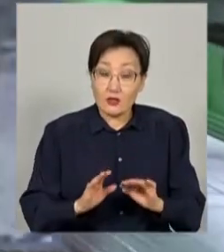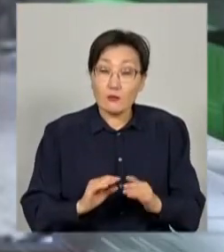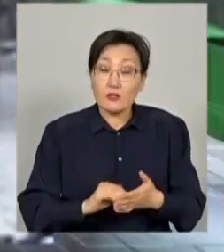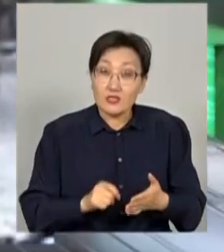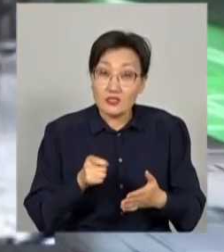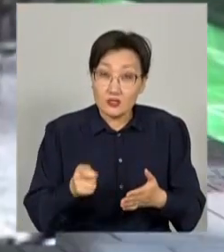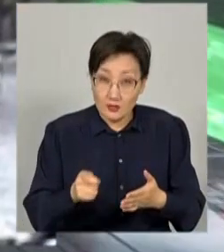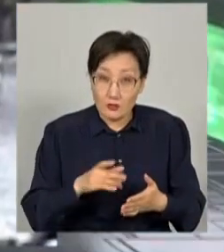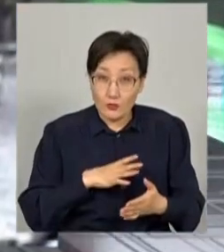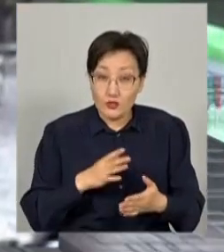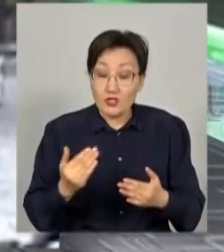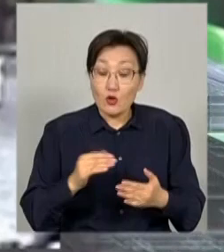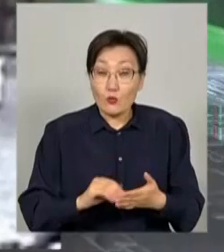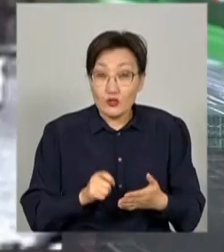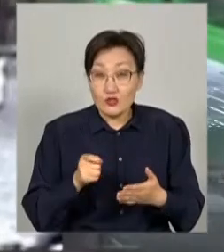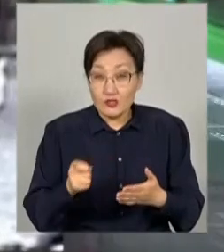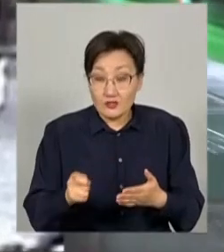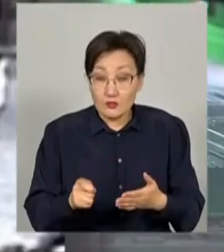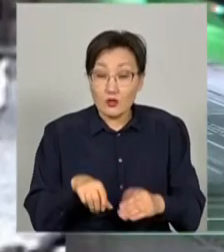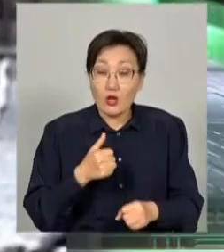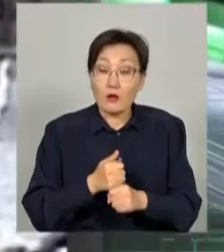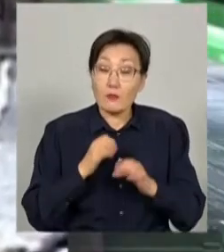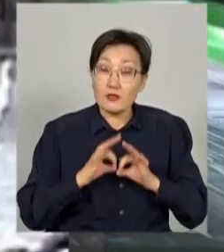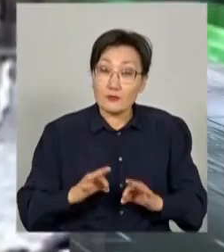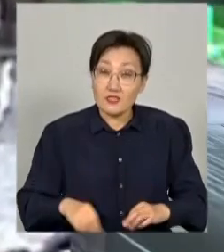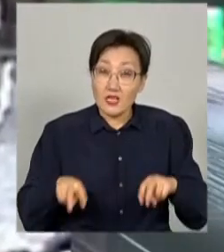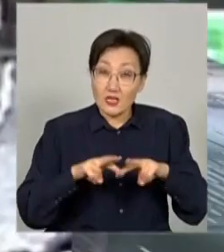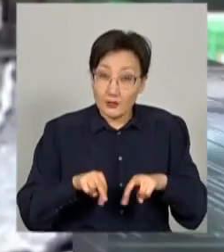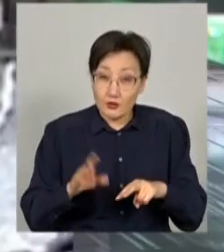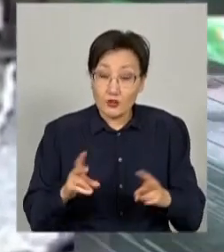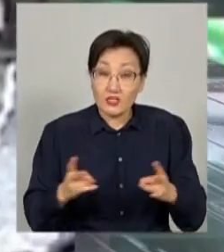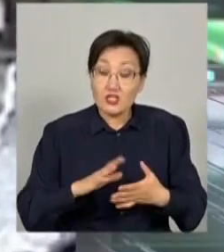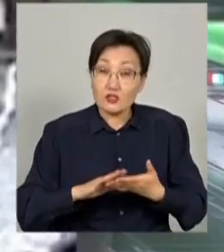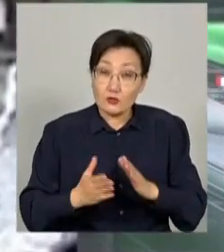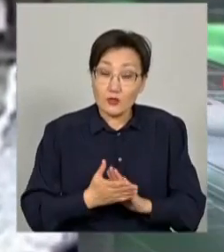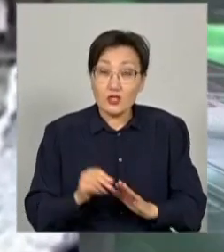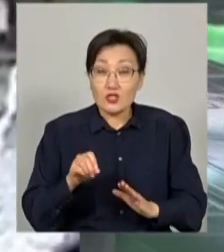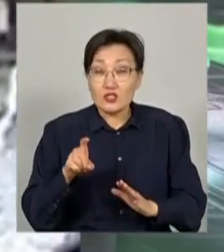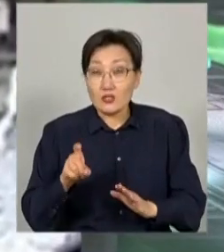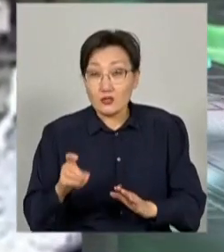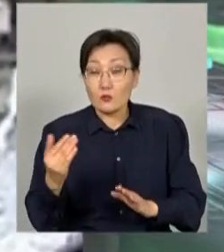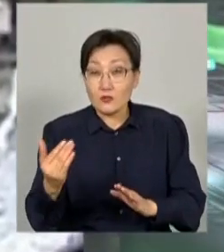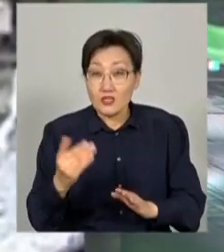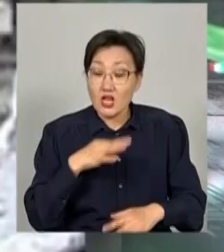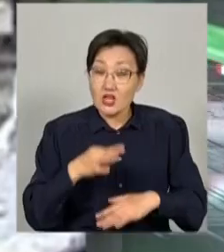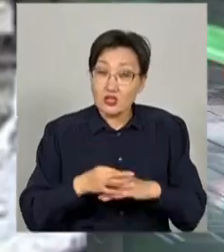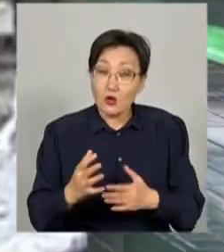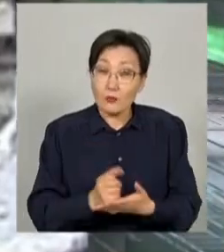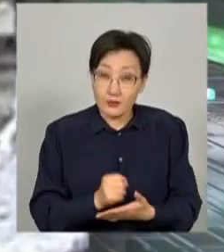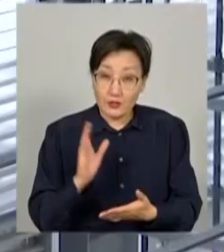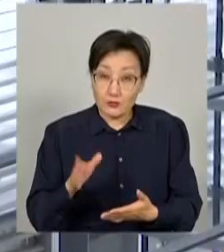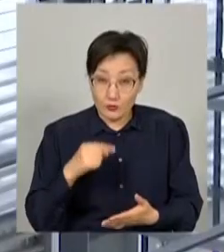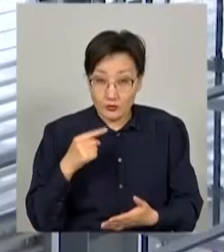болатын жақында. Оның өтінішінде бас прокуратура қараймыз деді. Қажет болса, Чылахтың өзінен жауап алынатынын